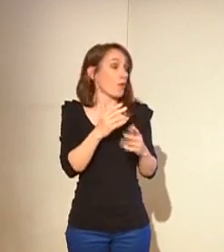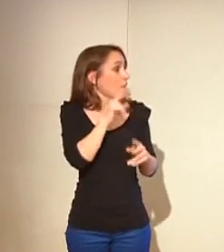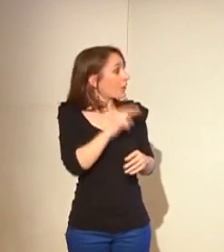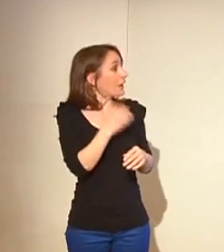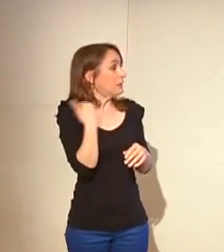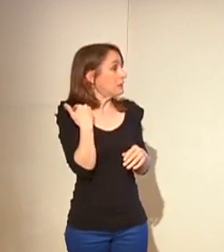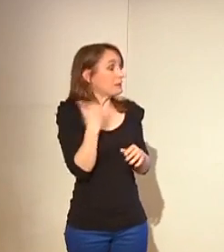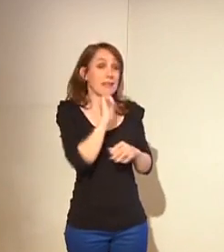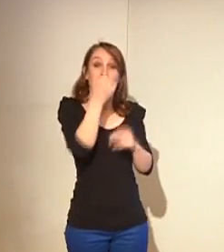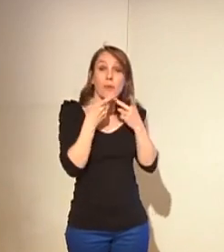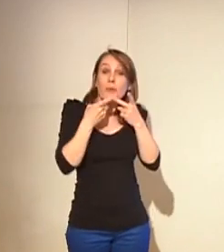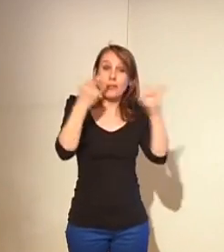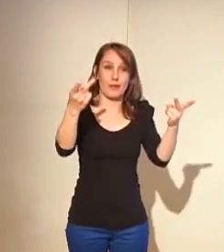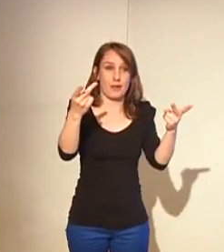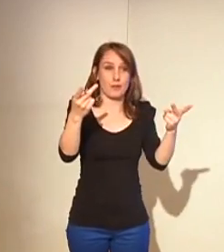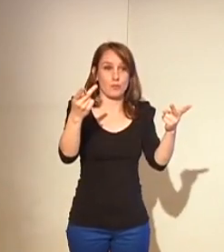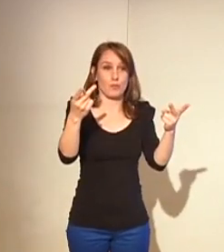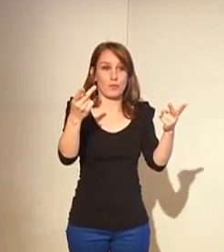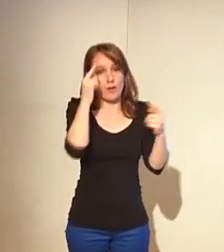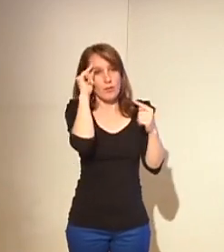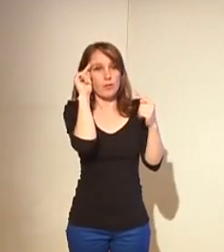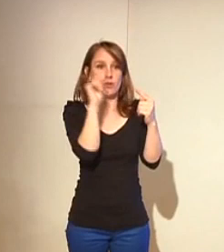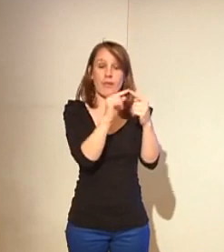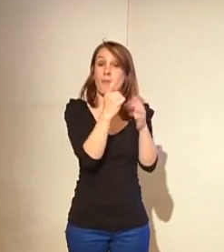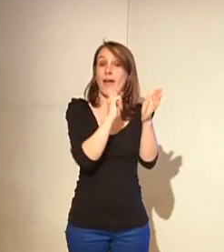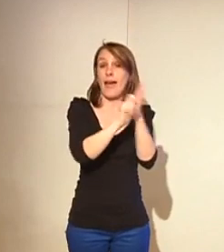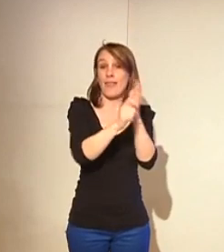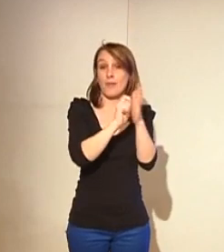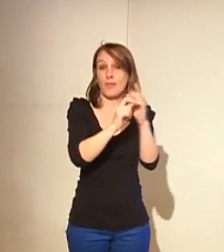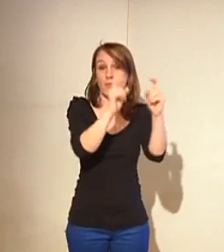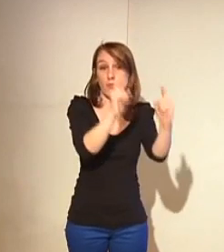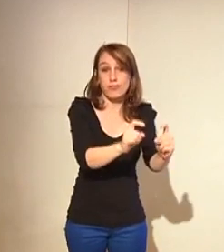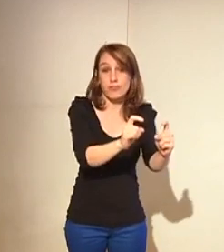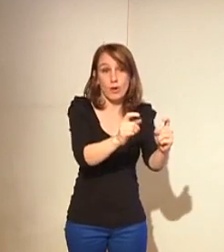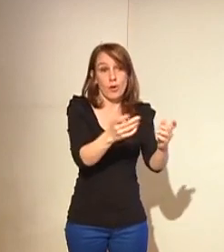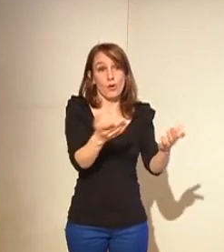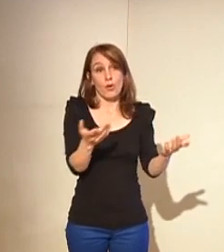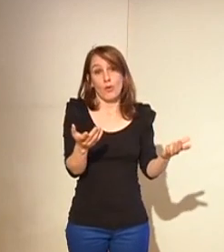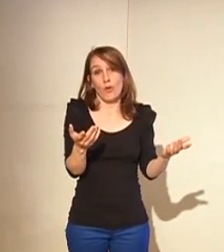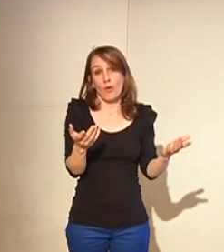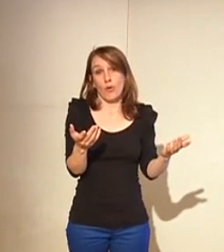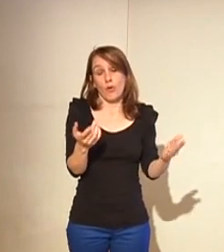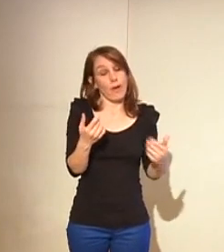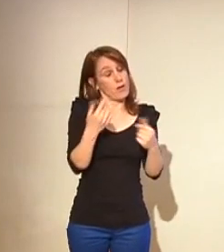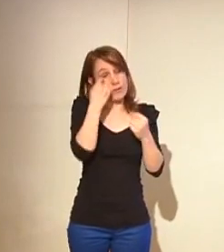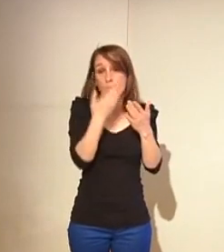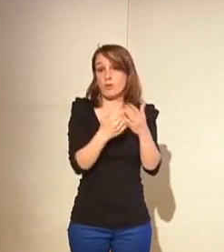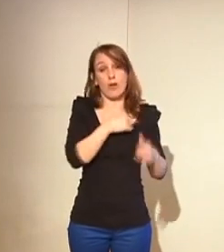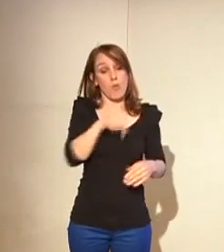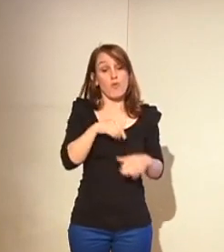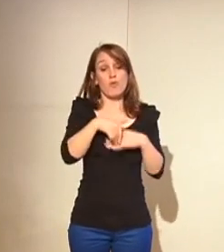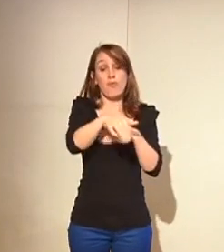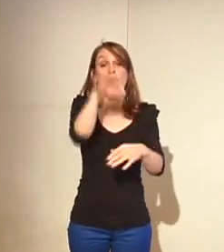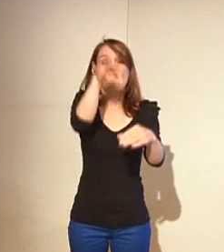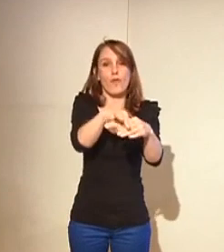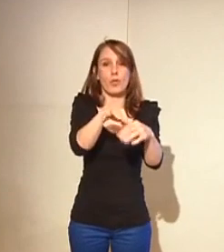délibération porte exclusivement sur la question des indemnités nous nous abstiendrons